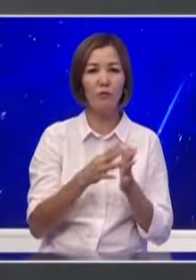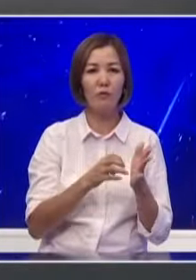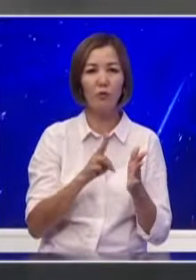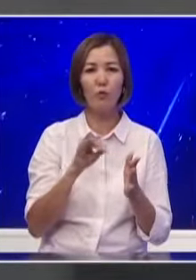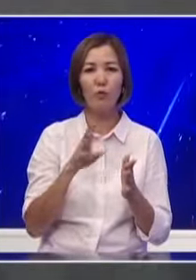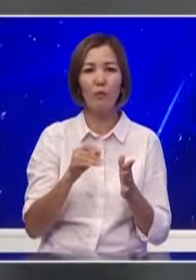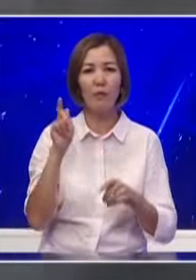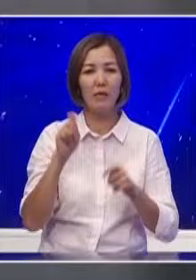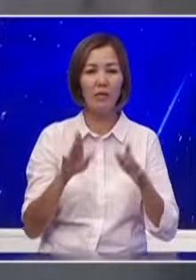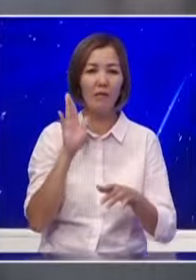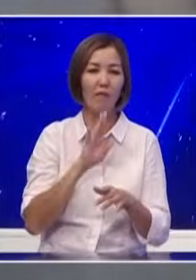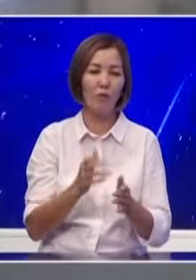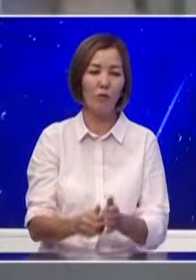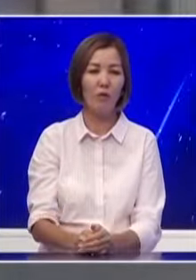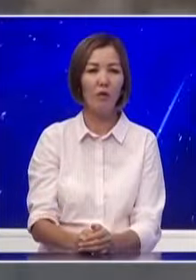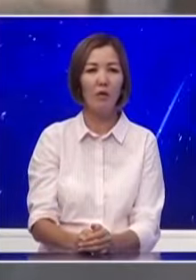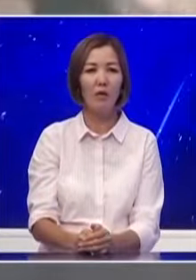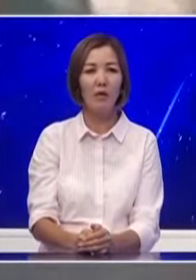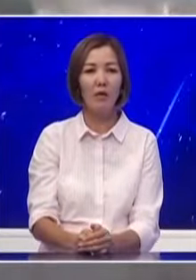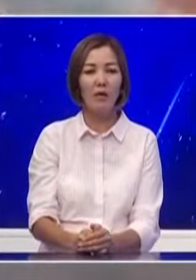900 кубометров дождевых вод.